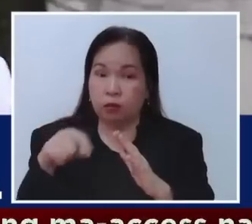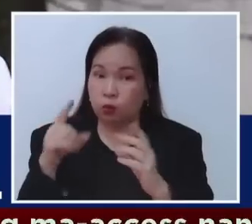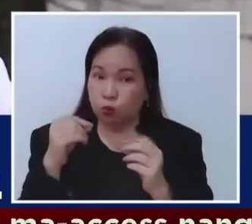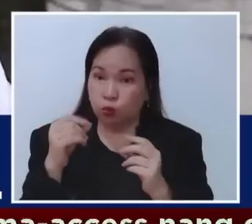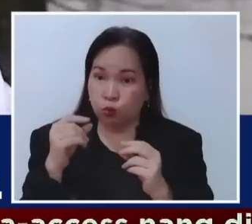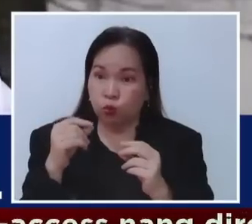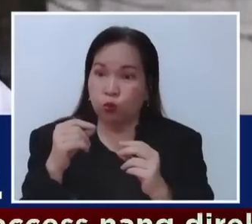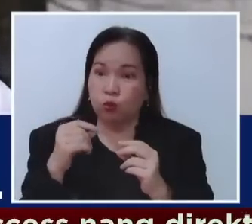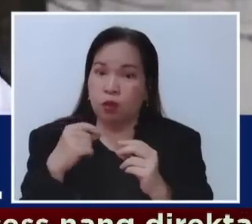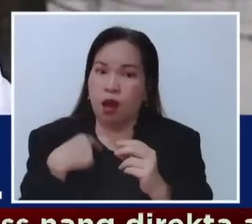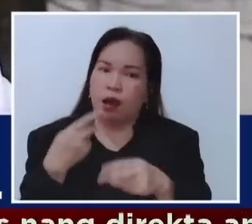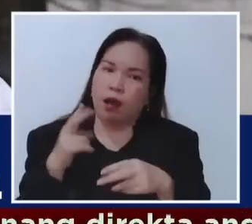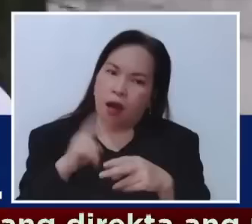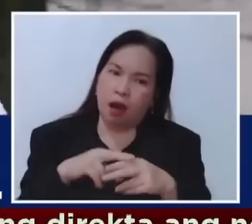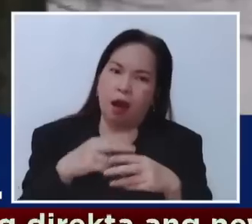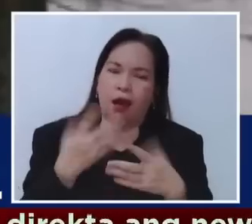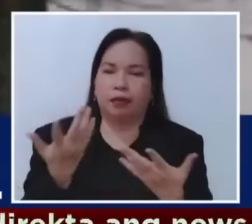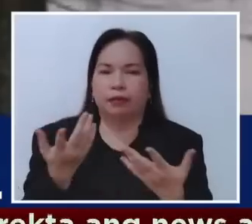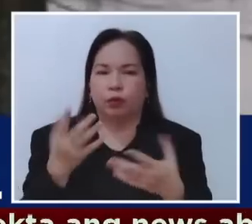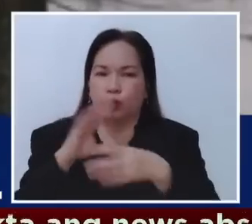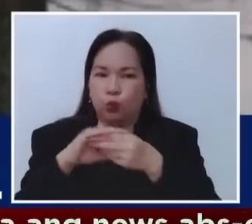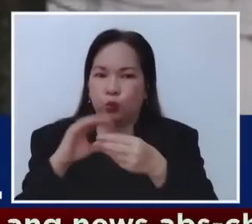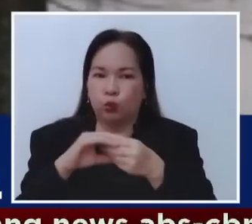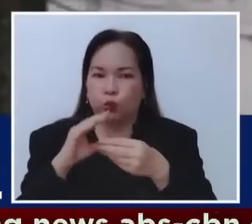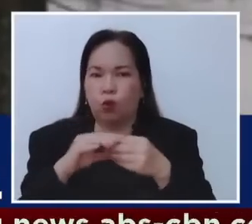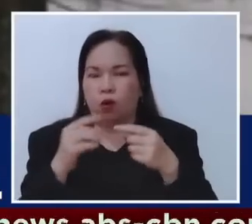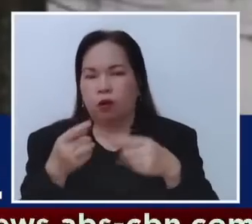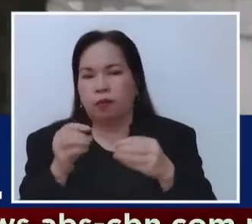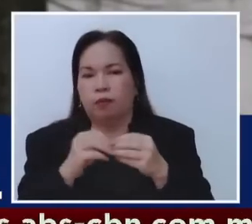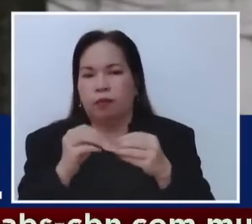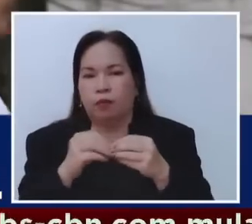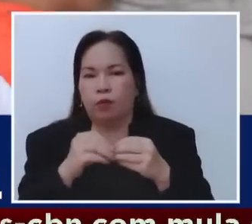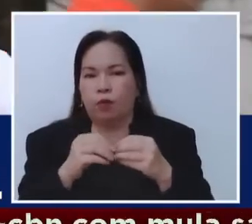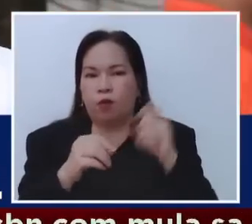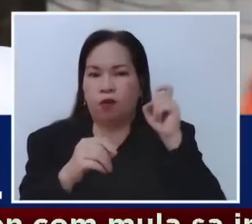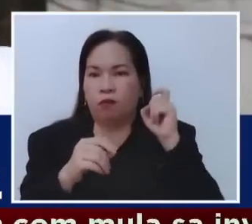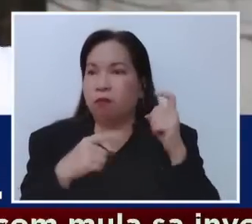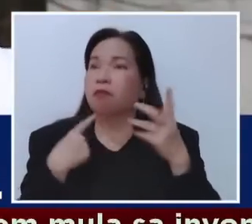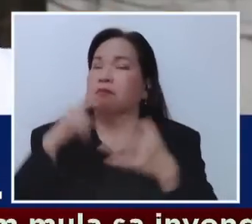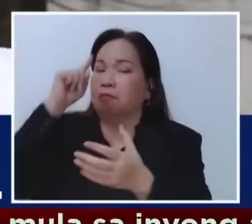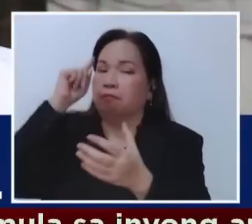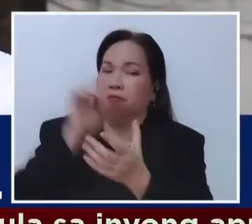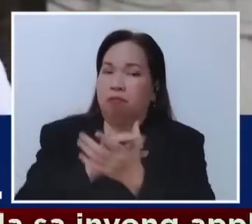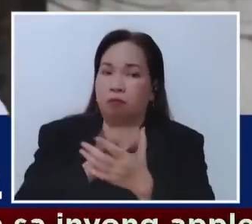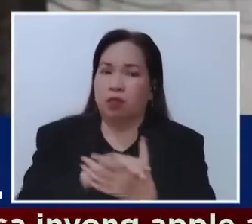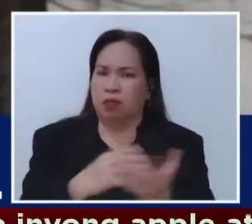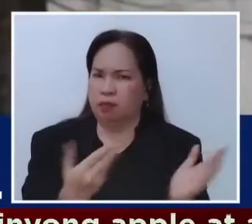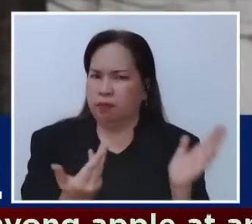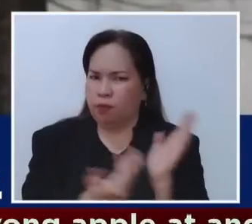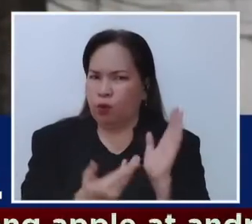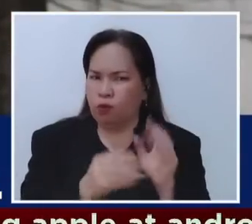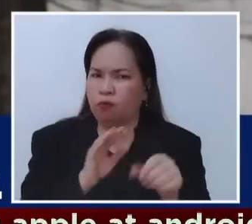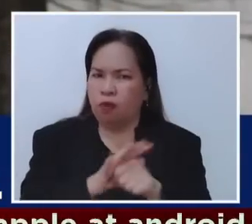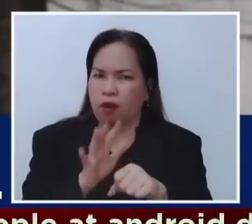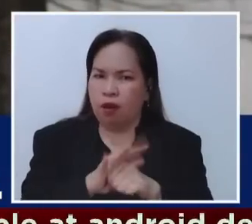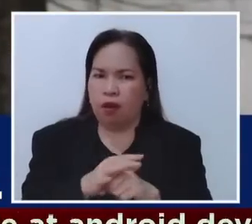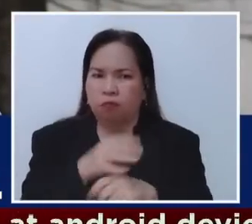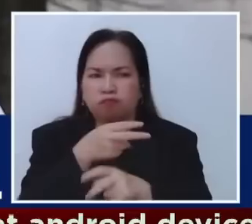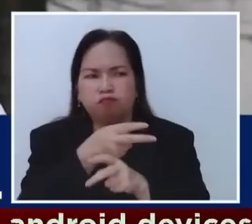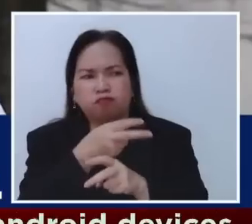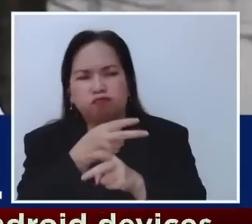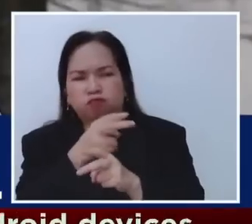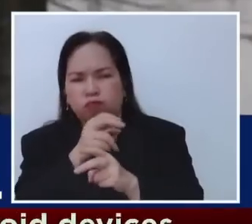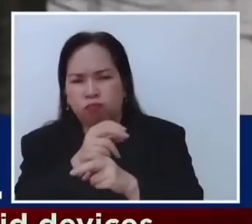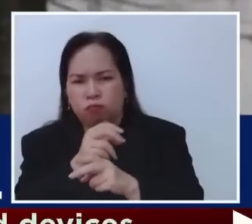adding a fake fuel to the fake fire, sinakyan agad. Sinabi, proof daw yan na nag-iispiya yung mga ilang kawani